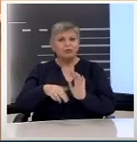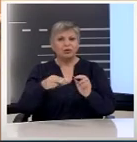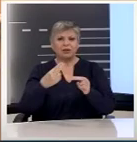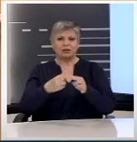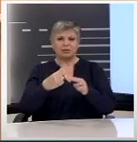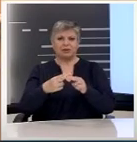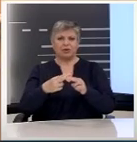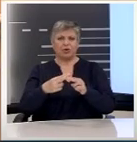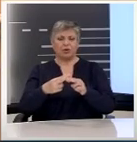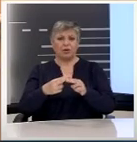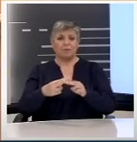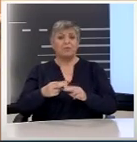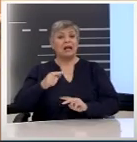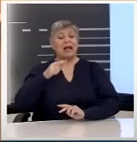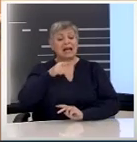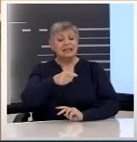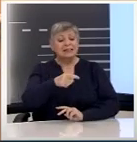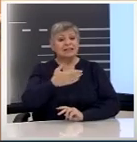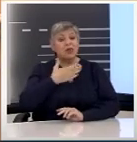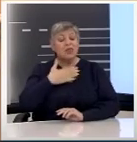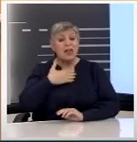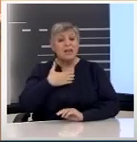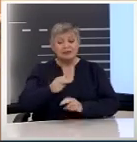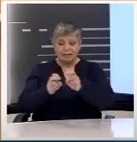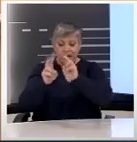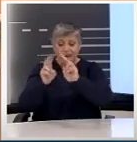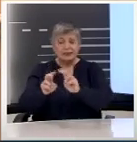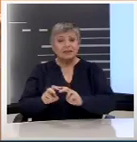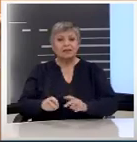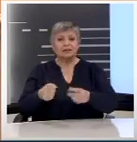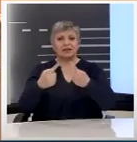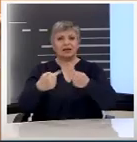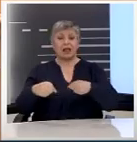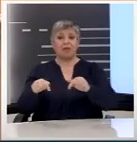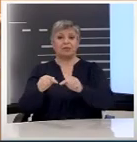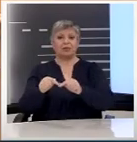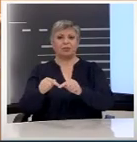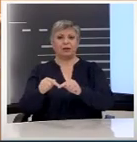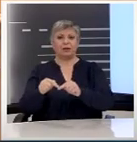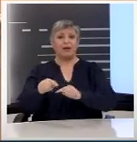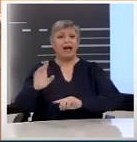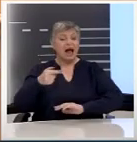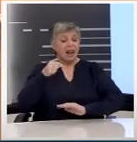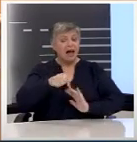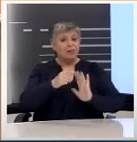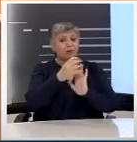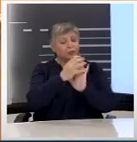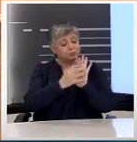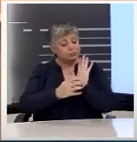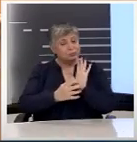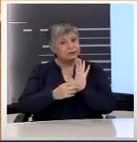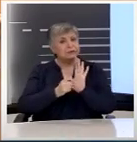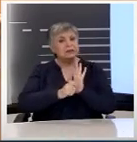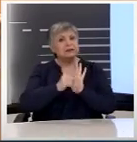έχετε υποβάλει εσείς για Εξεταστική Επιτροπή. Διότι το πόρισμα βάζει στο αρχείο